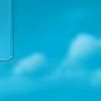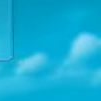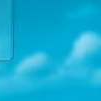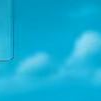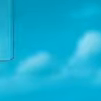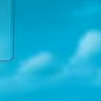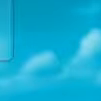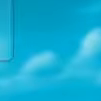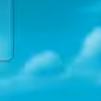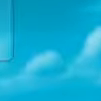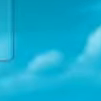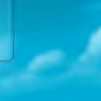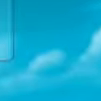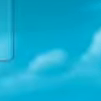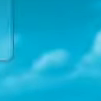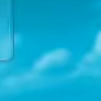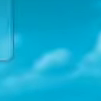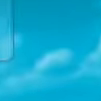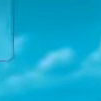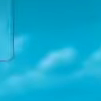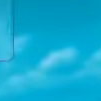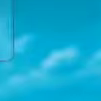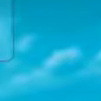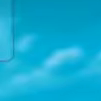Шиелде күндіз 22, түнде 8 градус жылы.